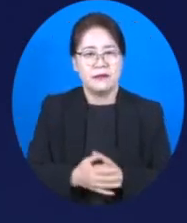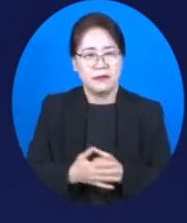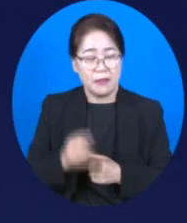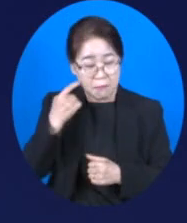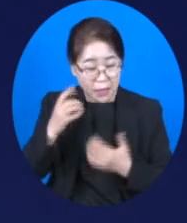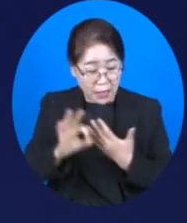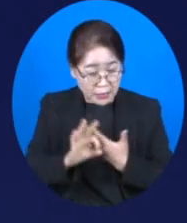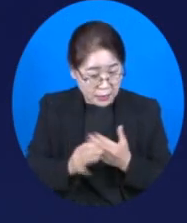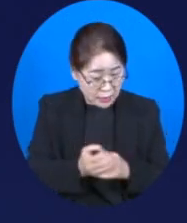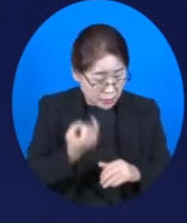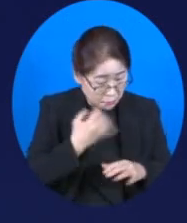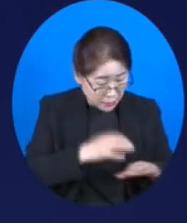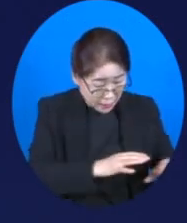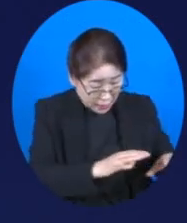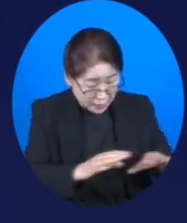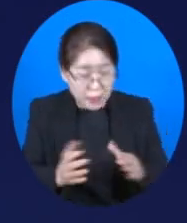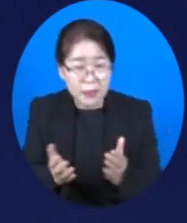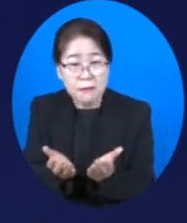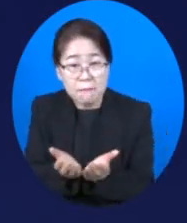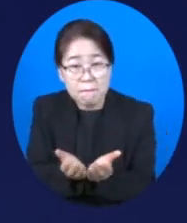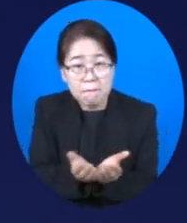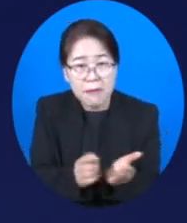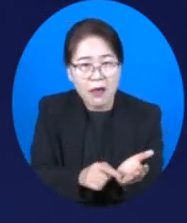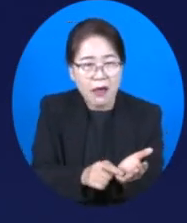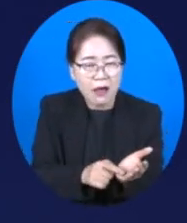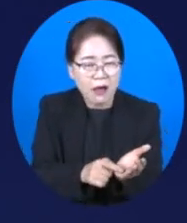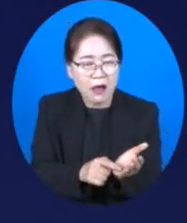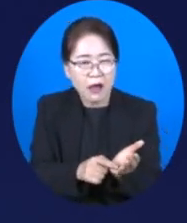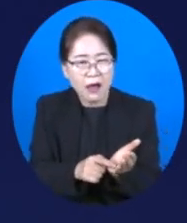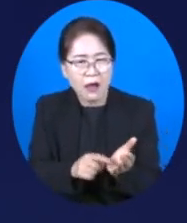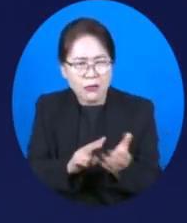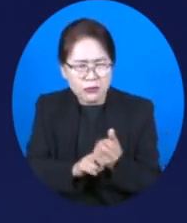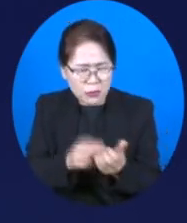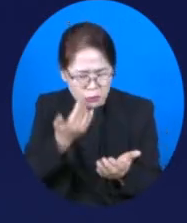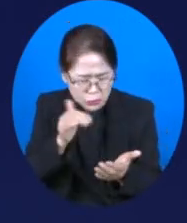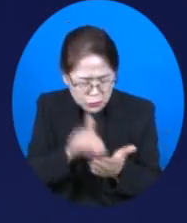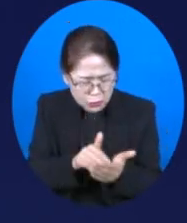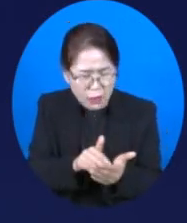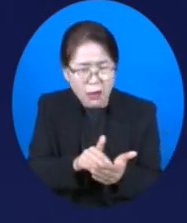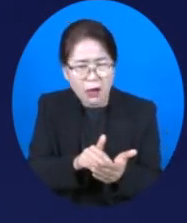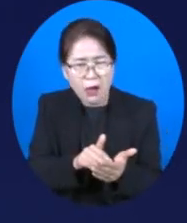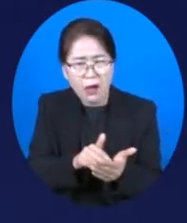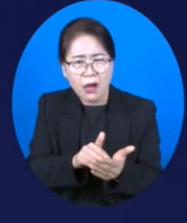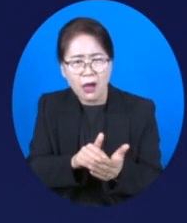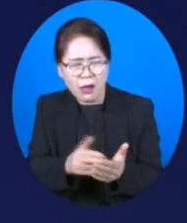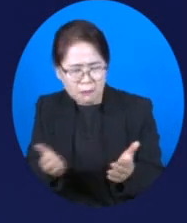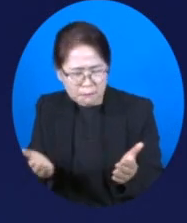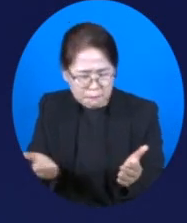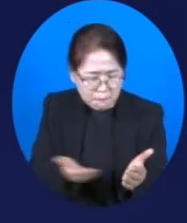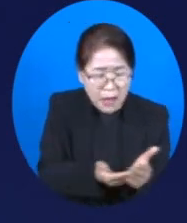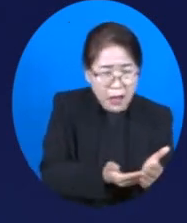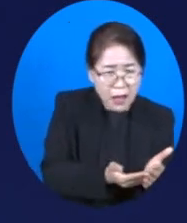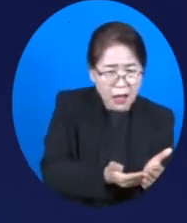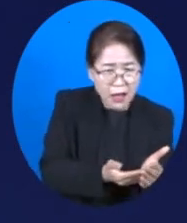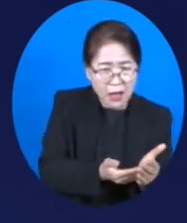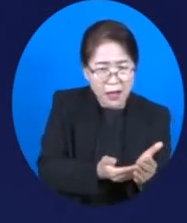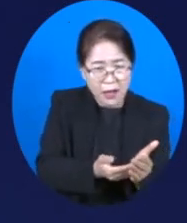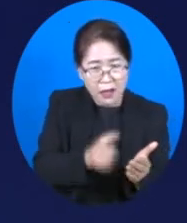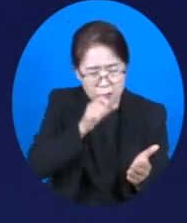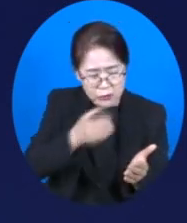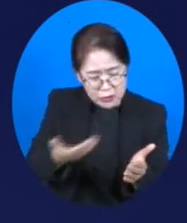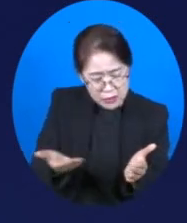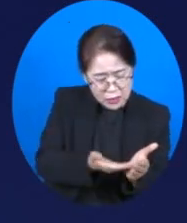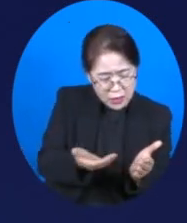만일 바다에 떠 있는 배가 암초를 만나거나 구멍이 뚫려서 물이 배 안으로 들어오게